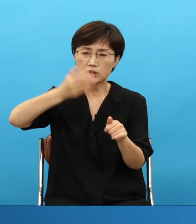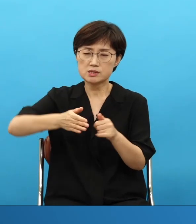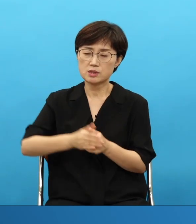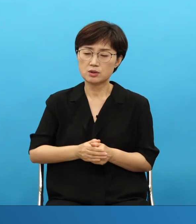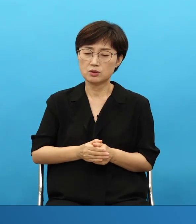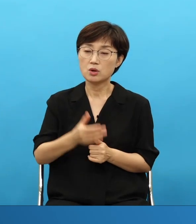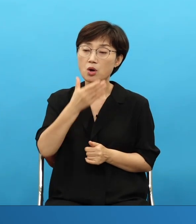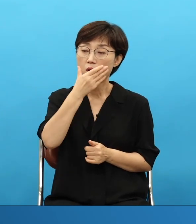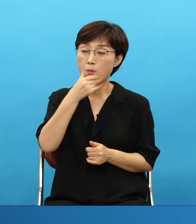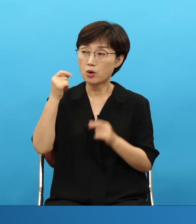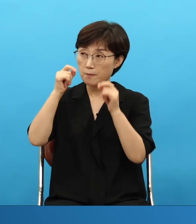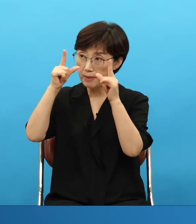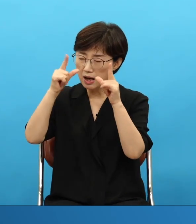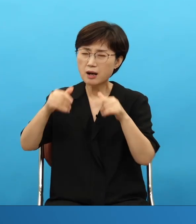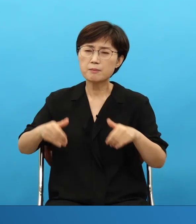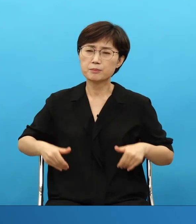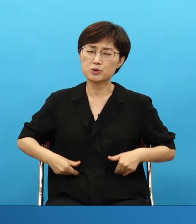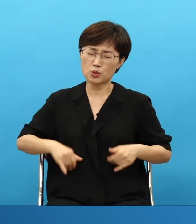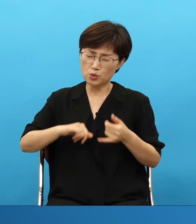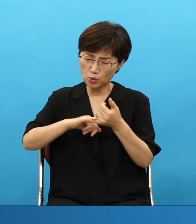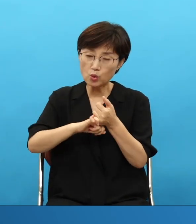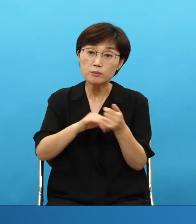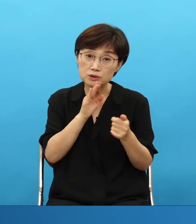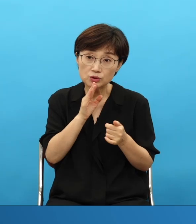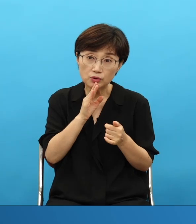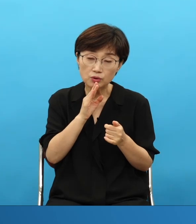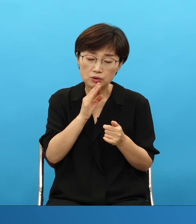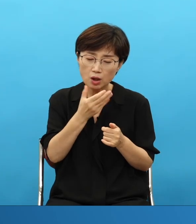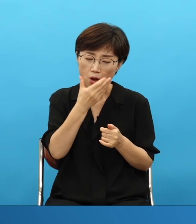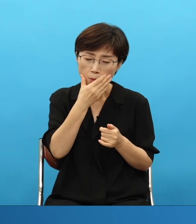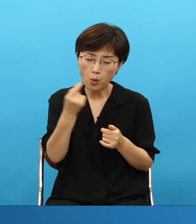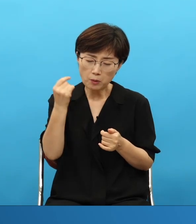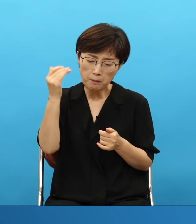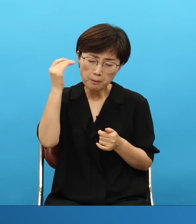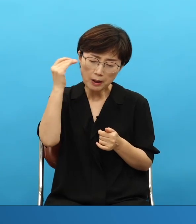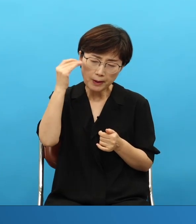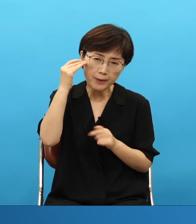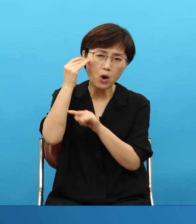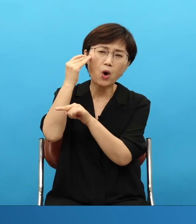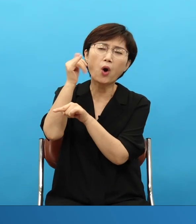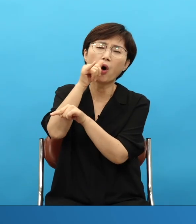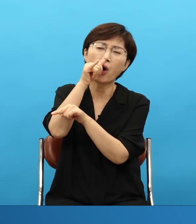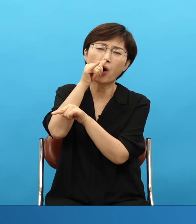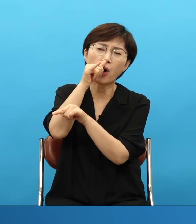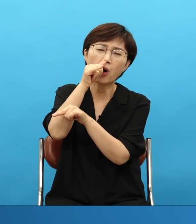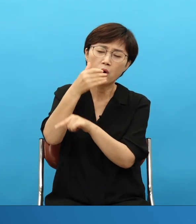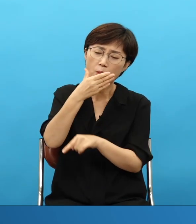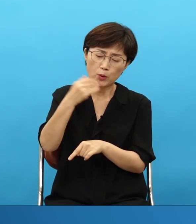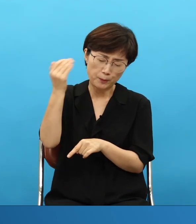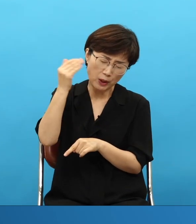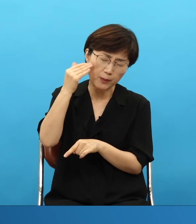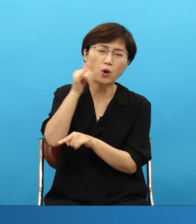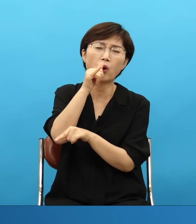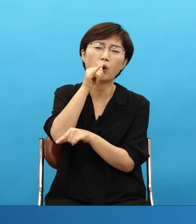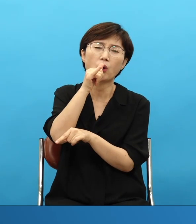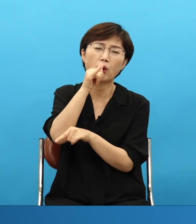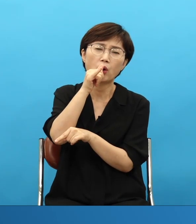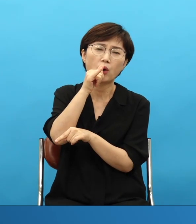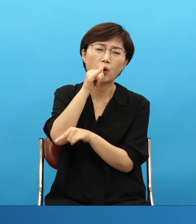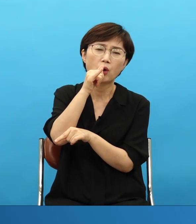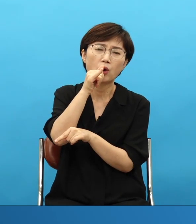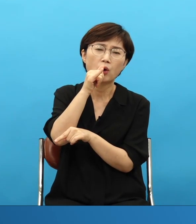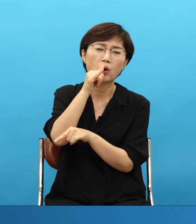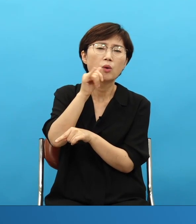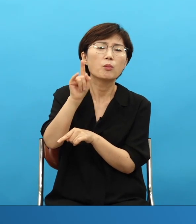중요한데 자꾸 못 깨닫도록 뭔가가 만들어요. And the new believers, you just need to know this. All you have to do is realize this, but it continues to attack you to not